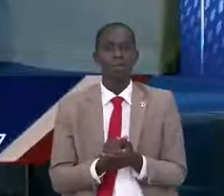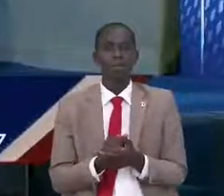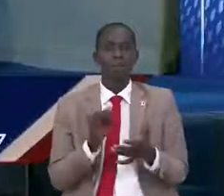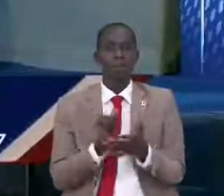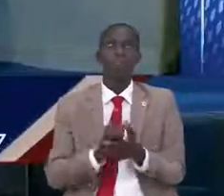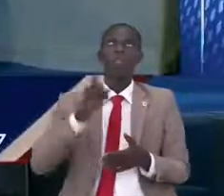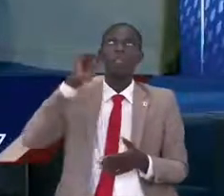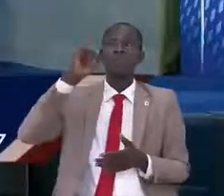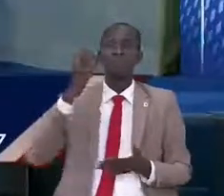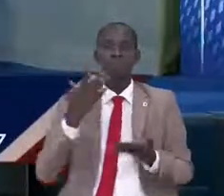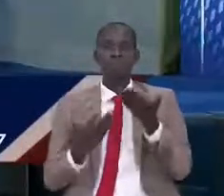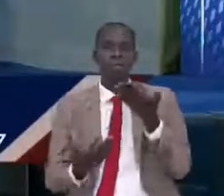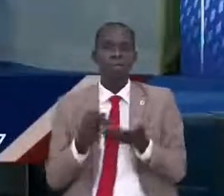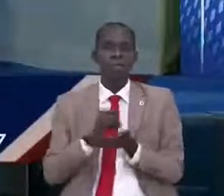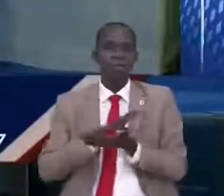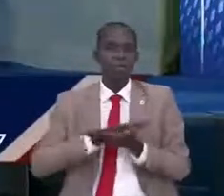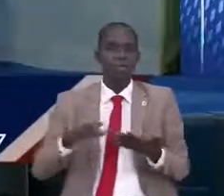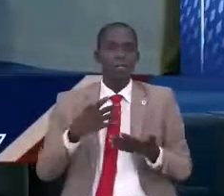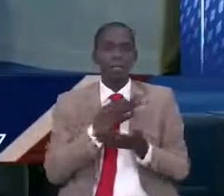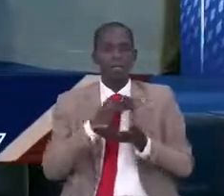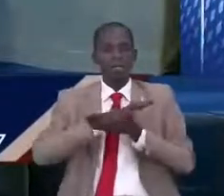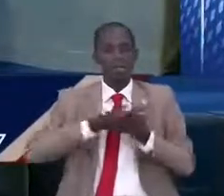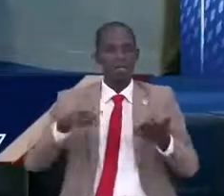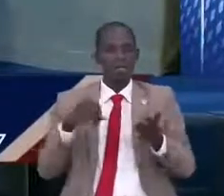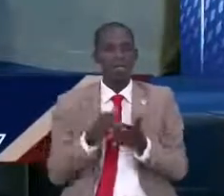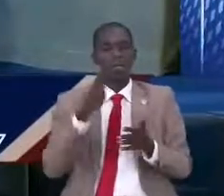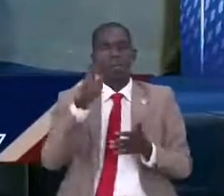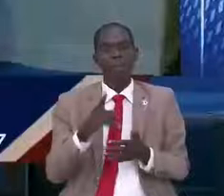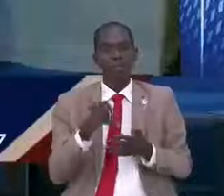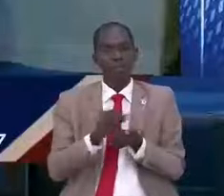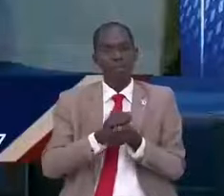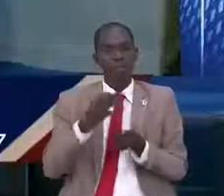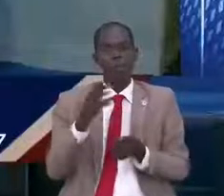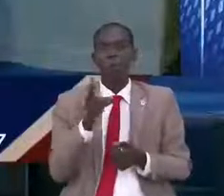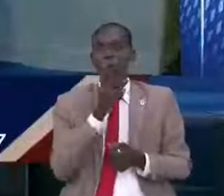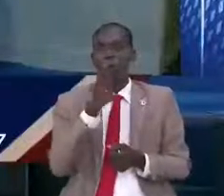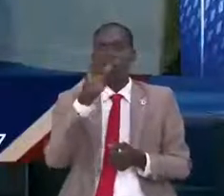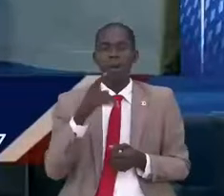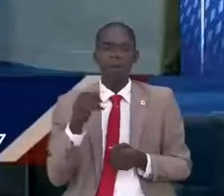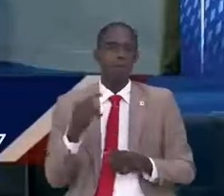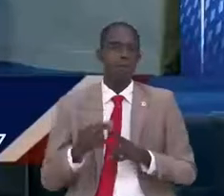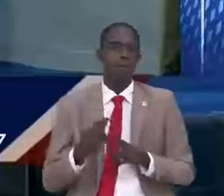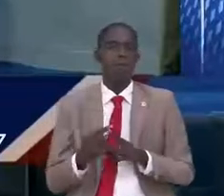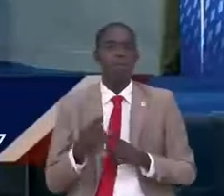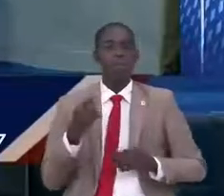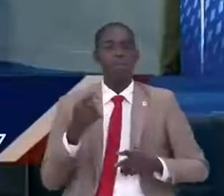Afin de la sanctifier par la parole, après l'avoir purifiée par le baptême d'eau.